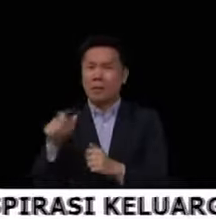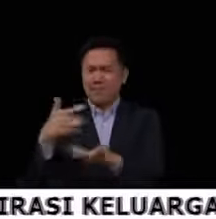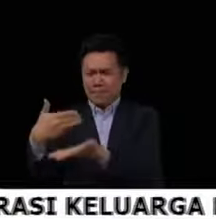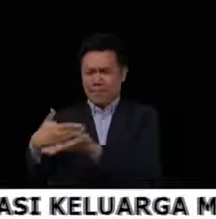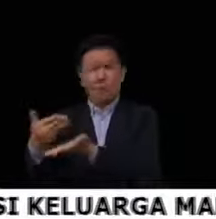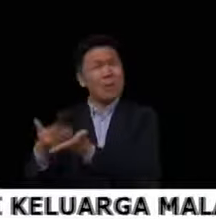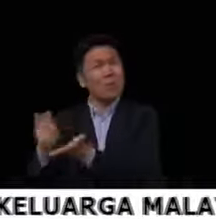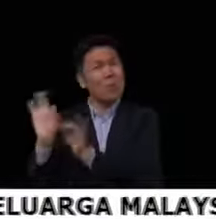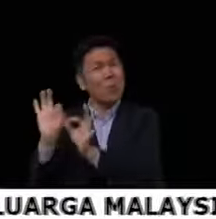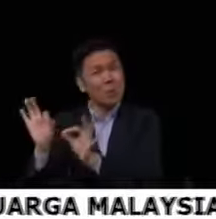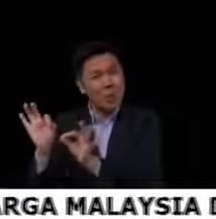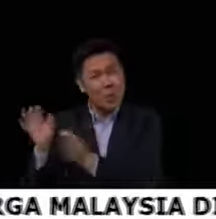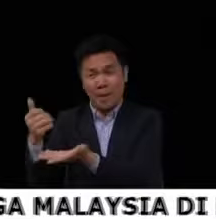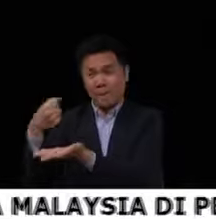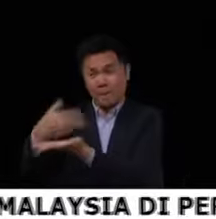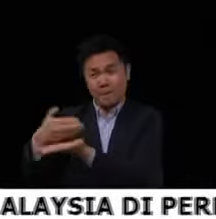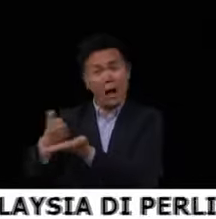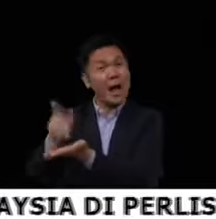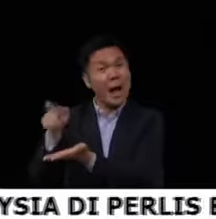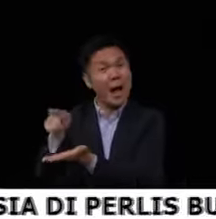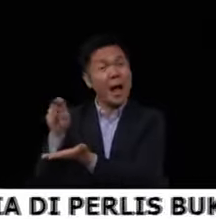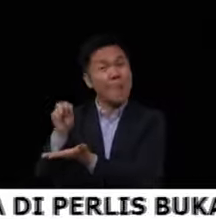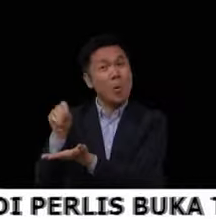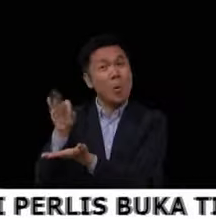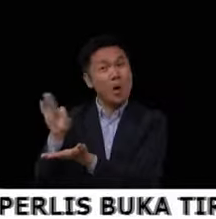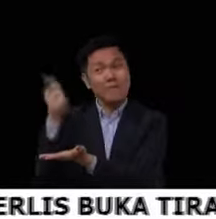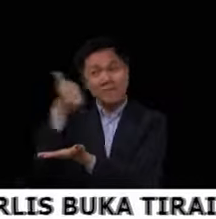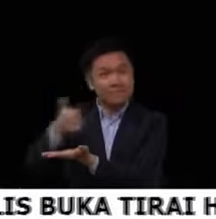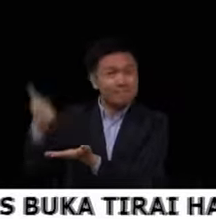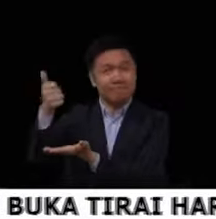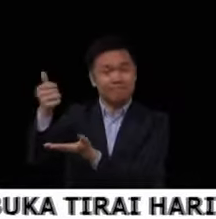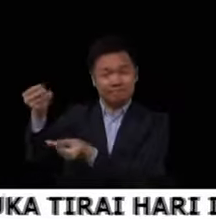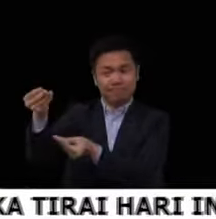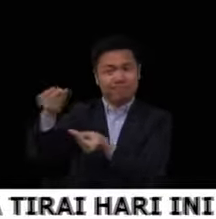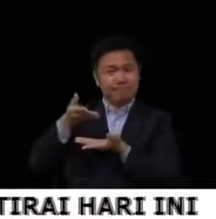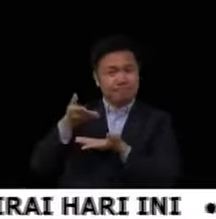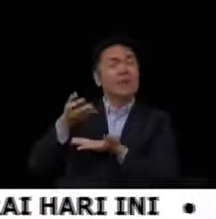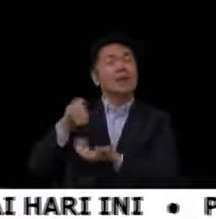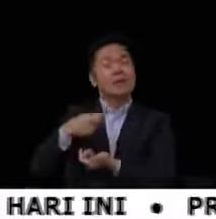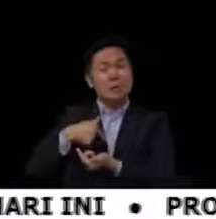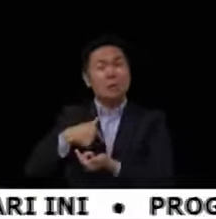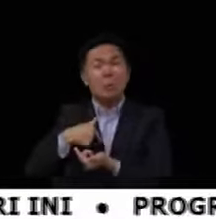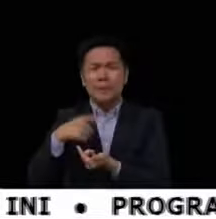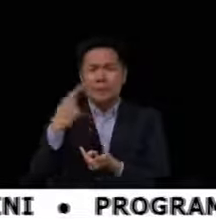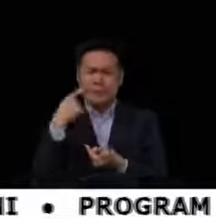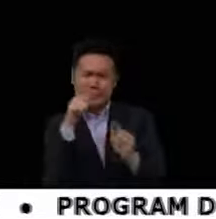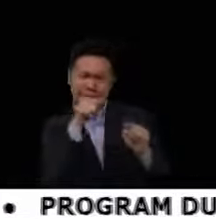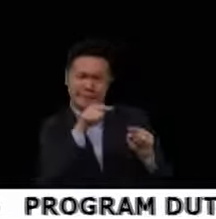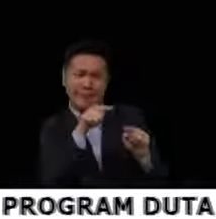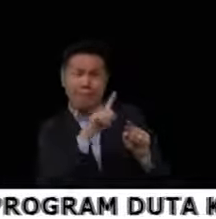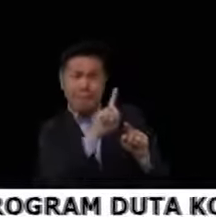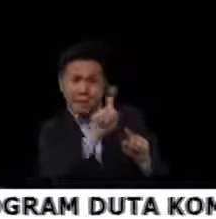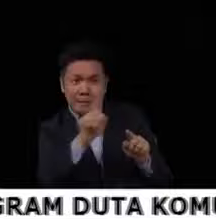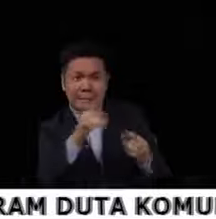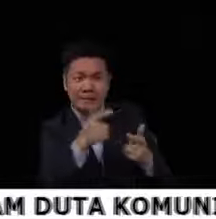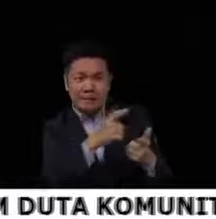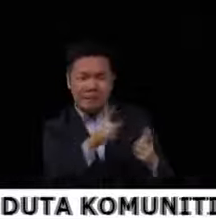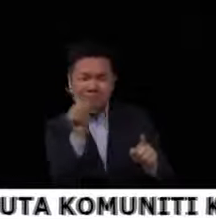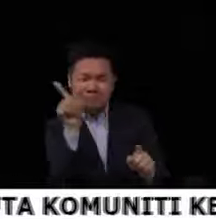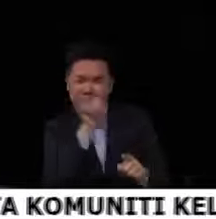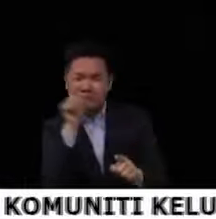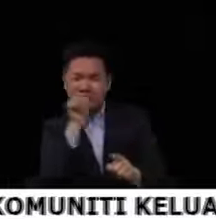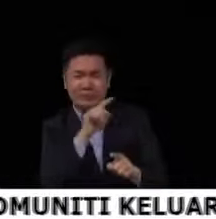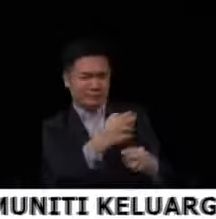sedia ada dulu apakah peruntukan yang sudah ada di hdd ketingkat kematian dan kita kena pasti yang betul-betul Kritika dilaksanakan